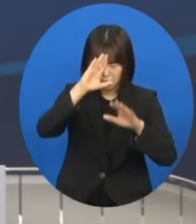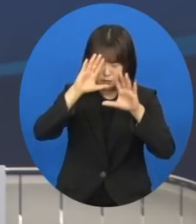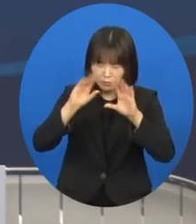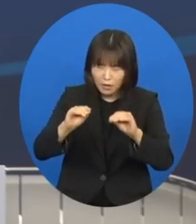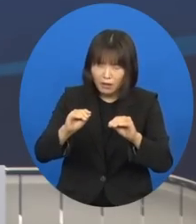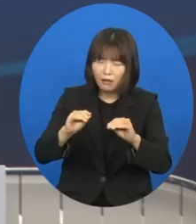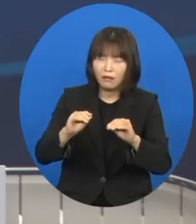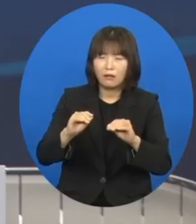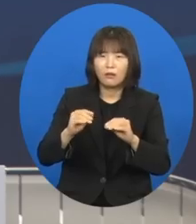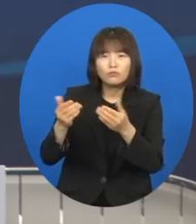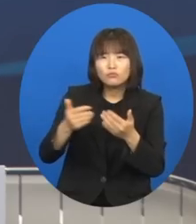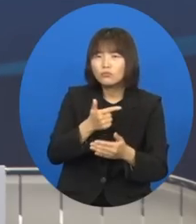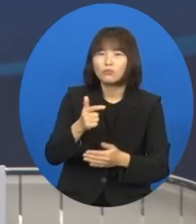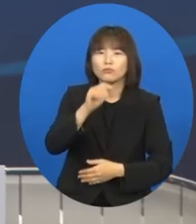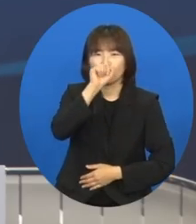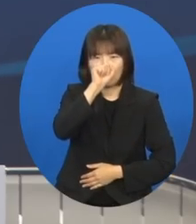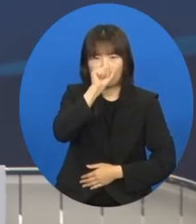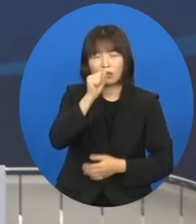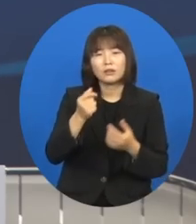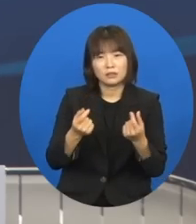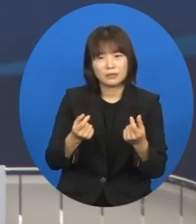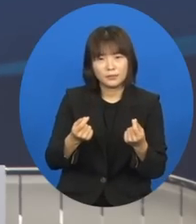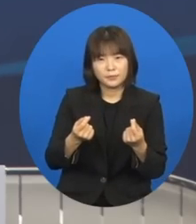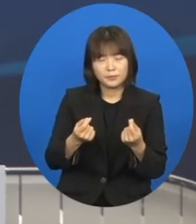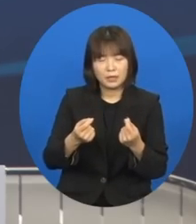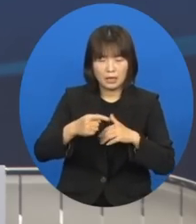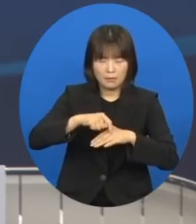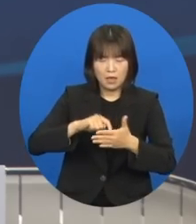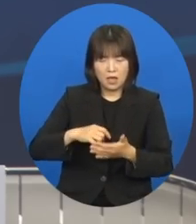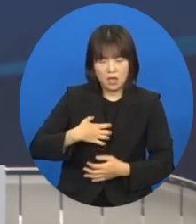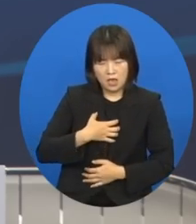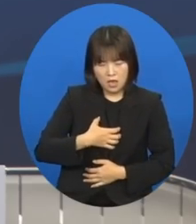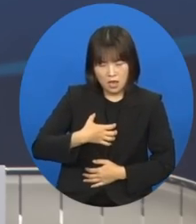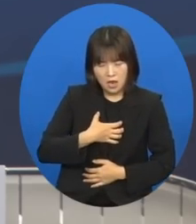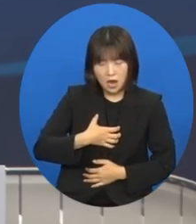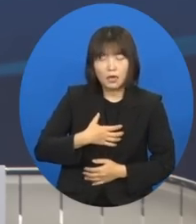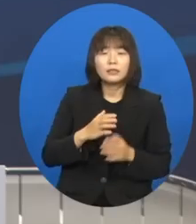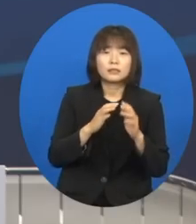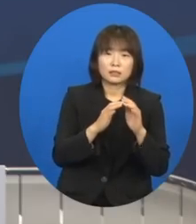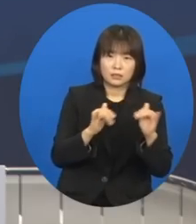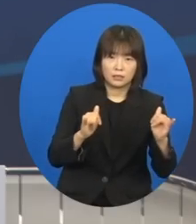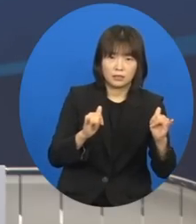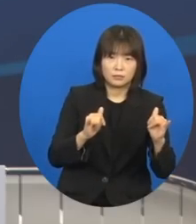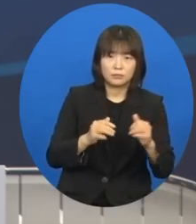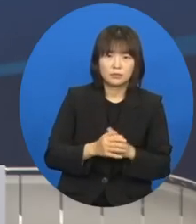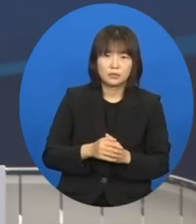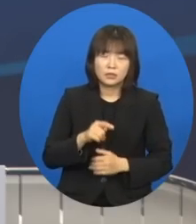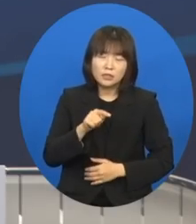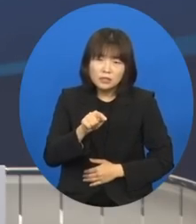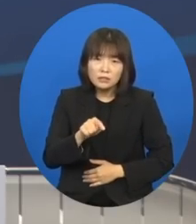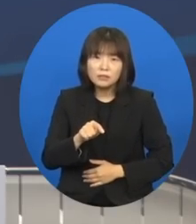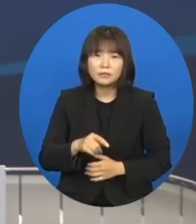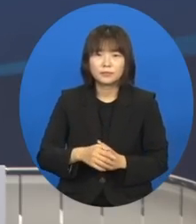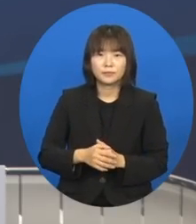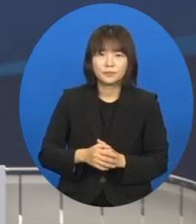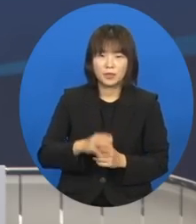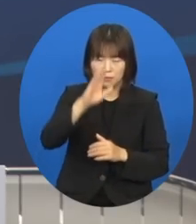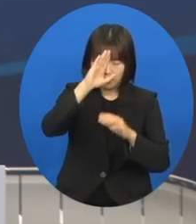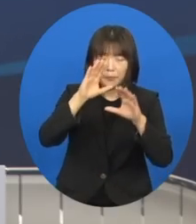좋을까, 마음이 괴롭고 지금 힘든 분들에게는 그것이 제일 먼저